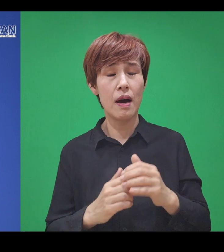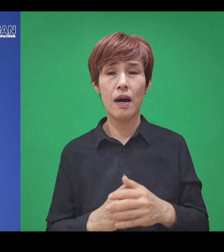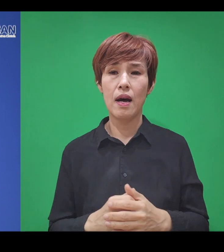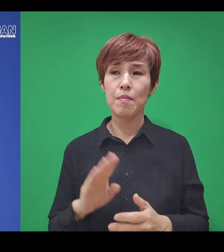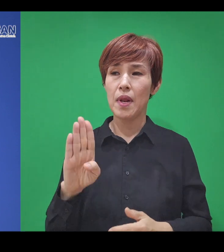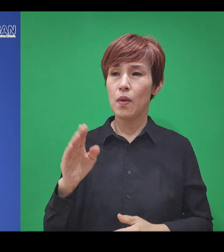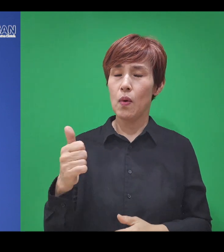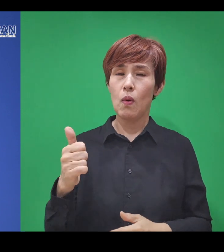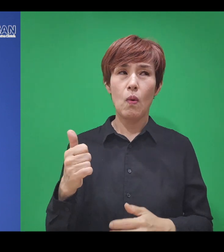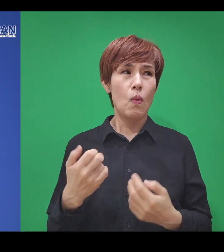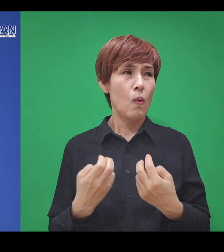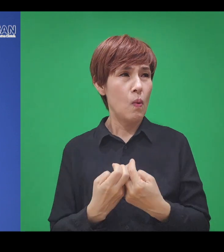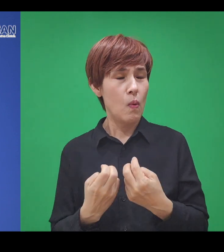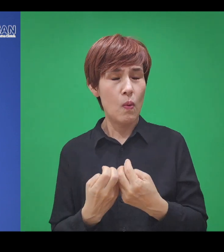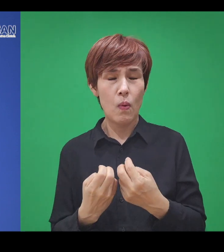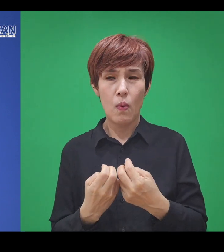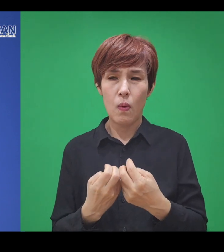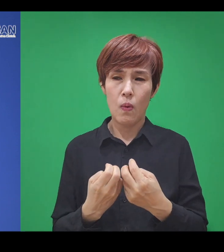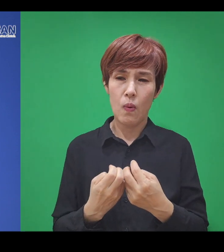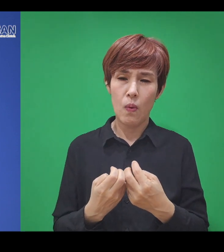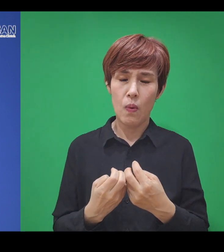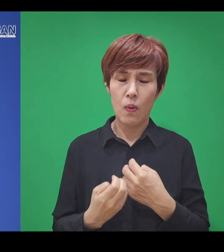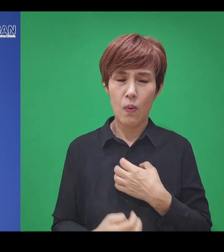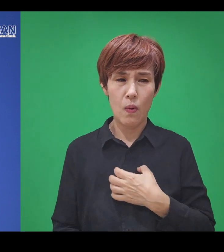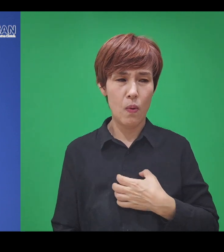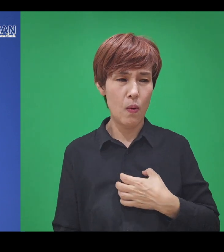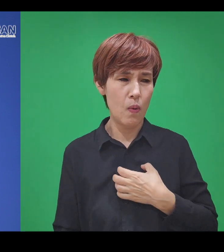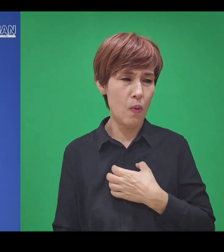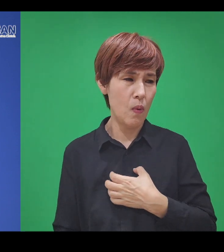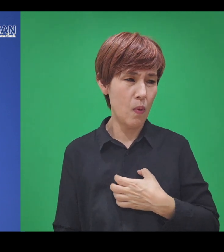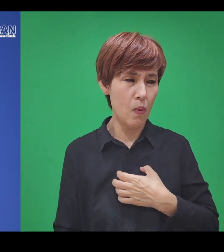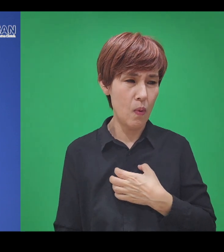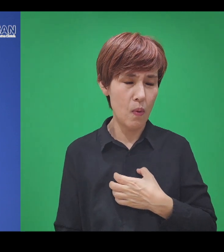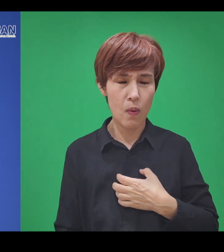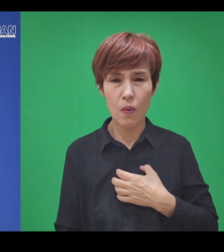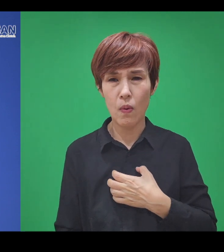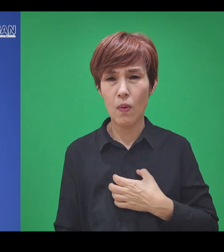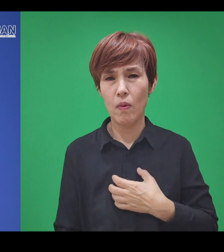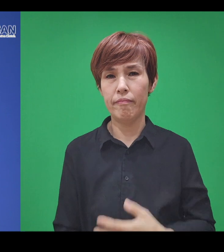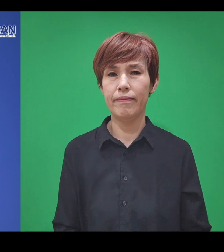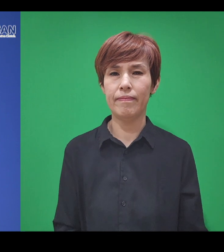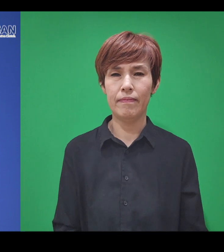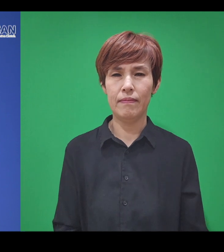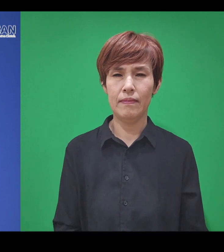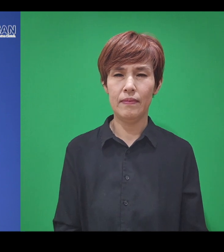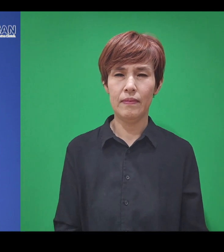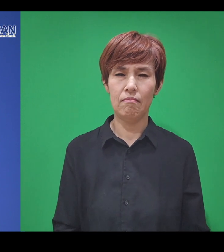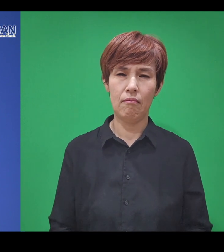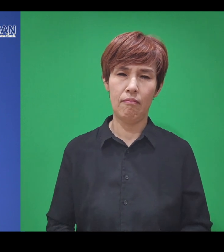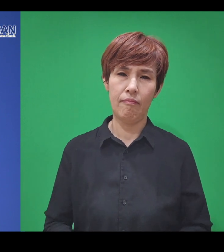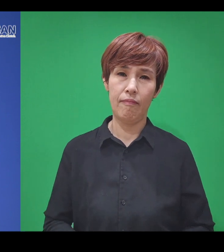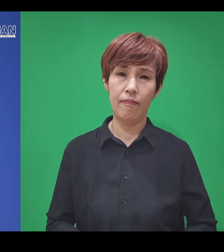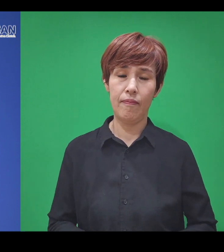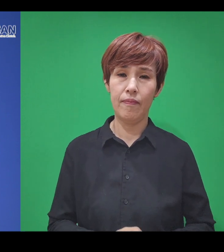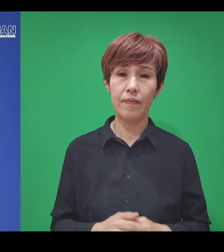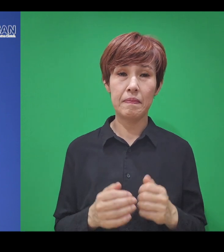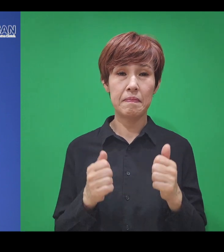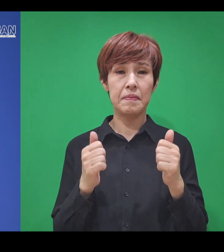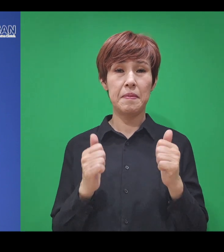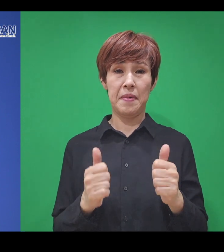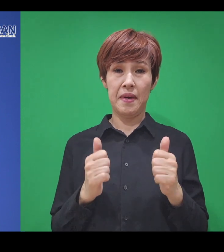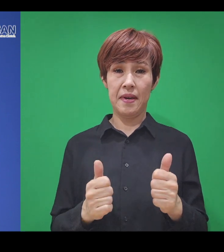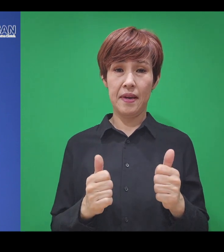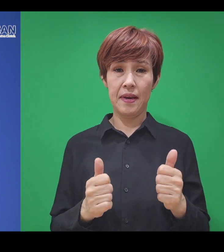빌라도는 교활한데 두려움까지 더해졌습니다. 더구나 자기가 재판정에